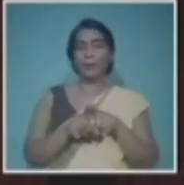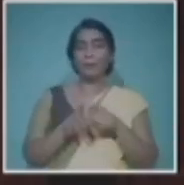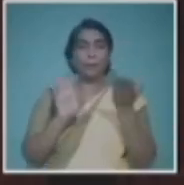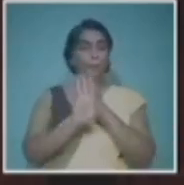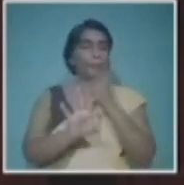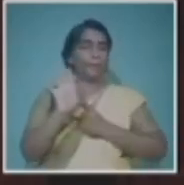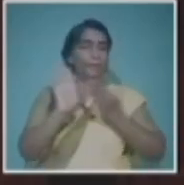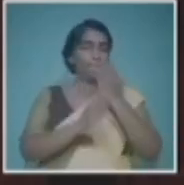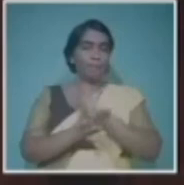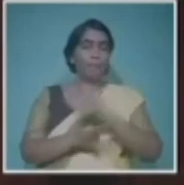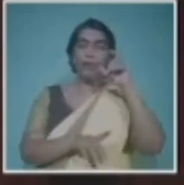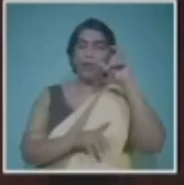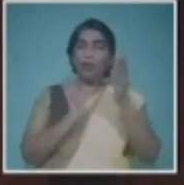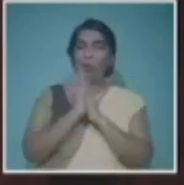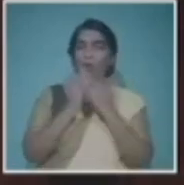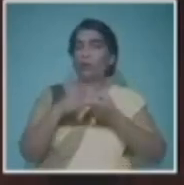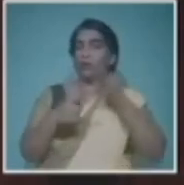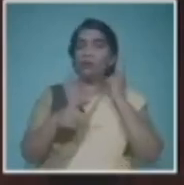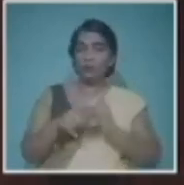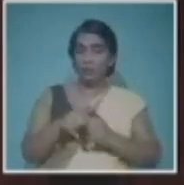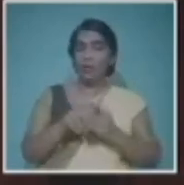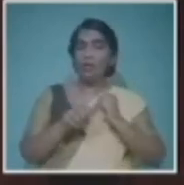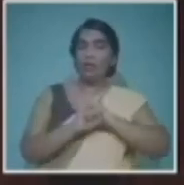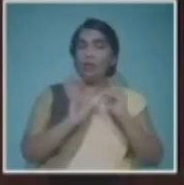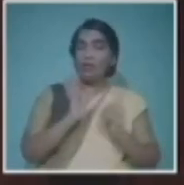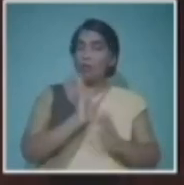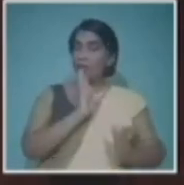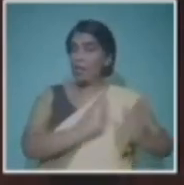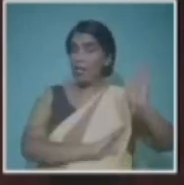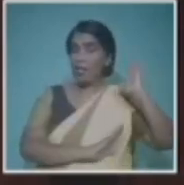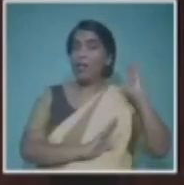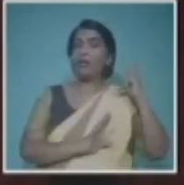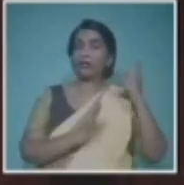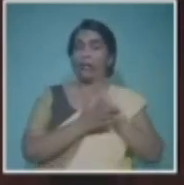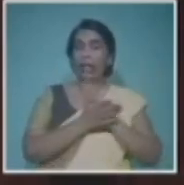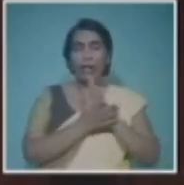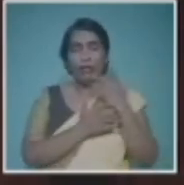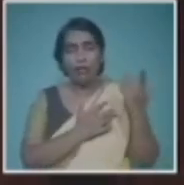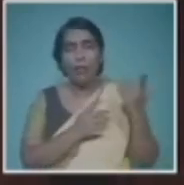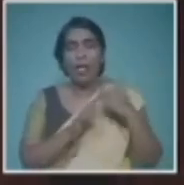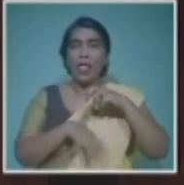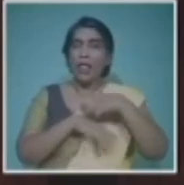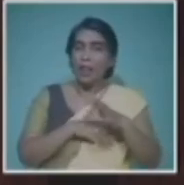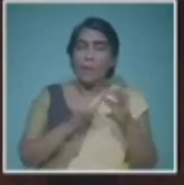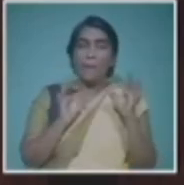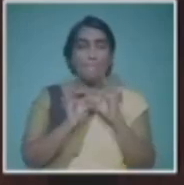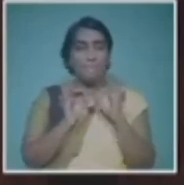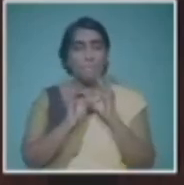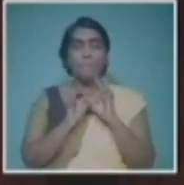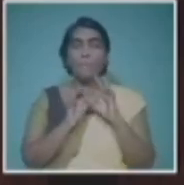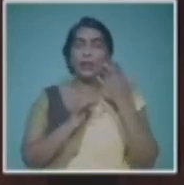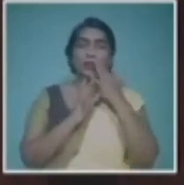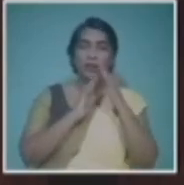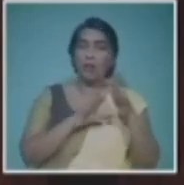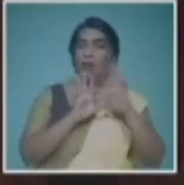අවුරුදු ගණනාවකට කලින් කොළඹ පෙත් ප්‍රදර්ශනයකට අර ගාල්ල දිස්ත්‍රික්කයේ ඈත කෙළවරේ හිඳුම වෙන්න පුළුවන් එහෙම නැත්නම් ඇල්පිටියේ බද්දගම එහා කෙළවරේ පාසලක් වෙන්න